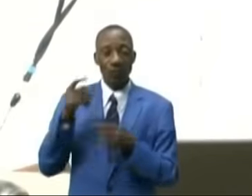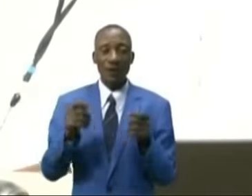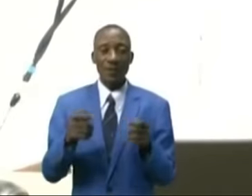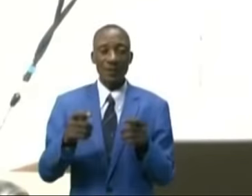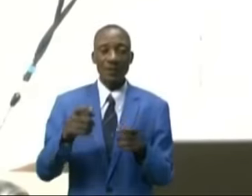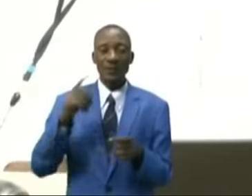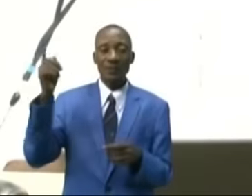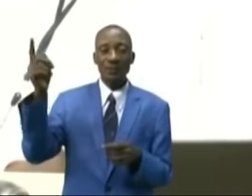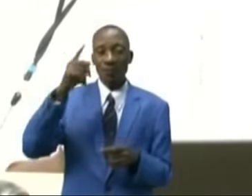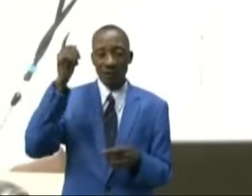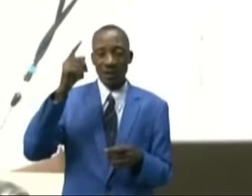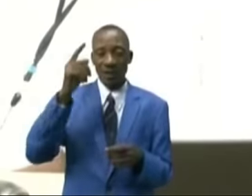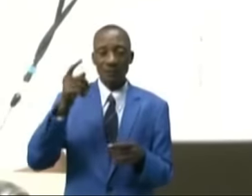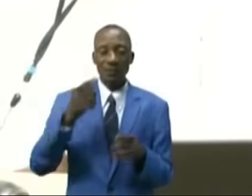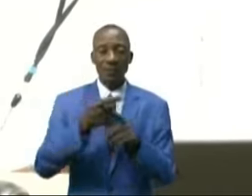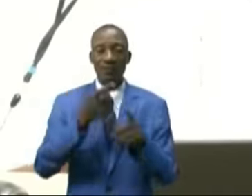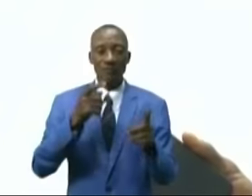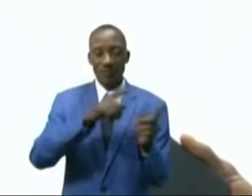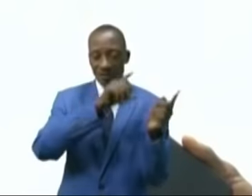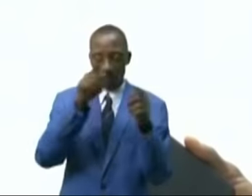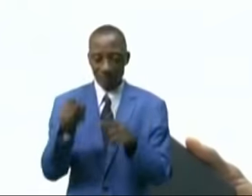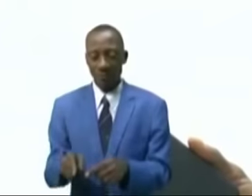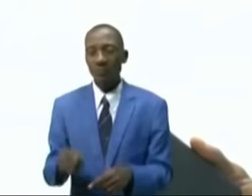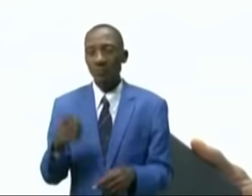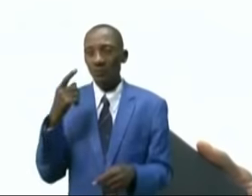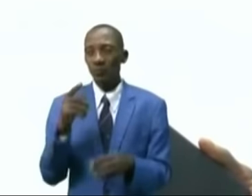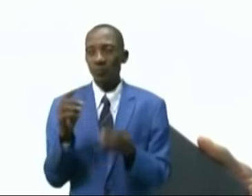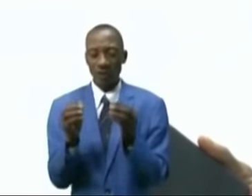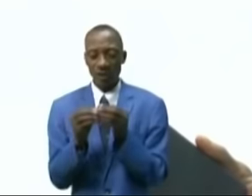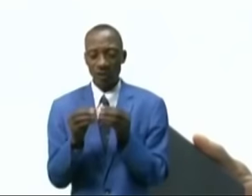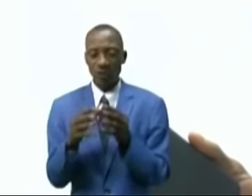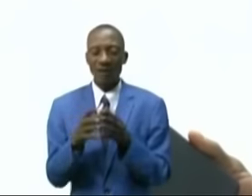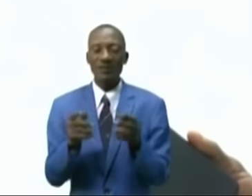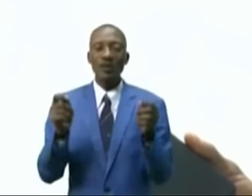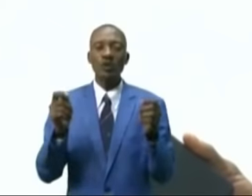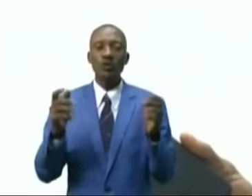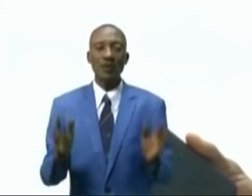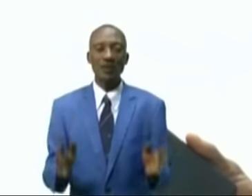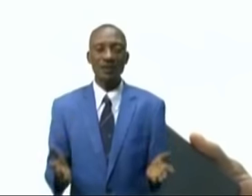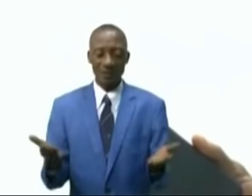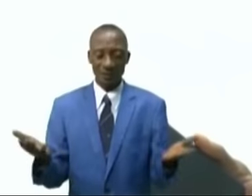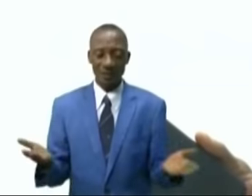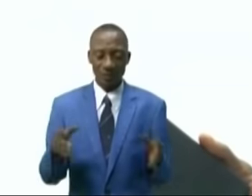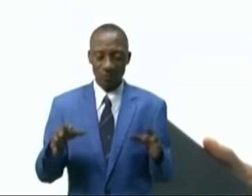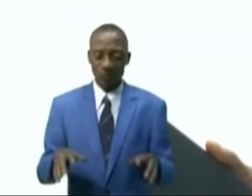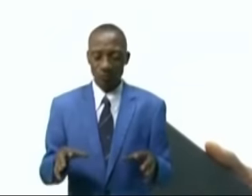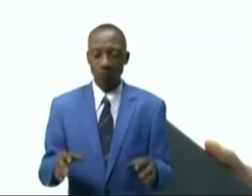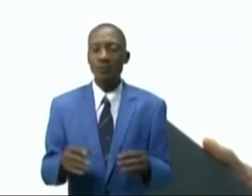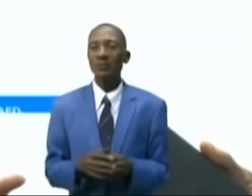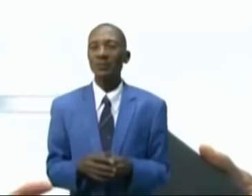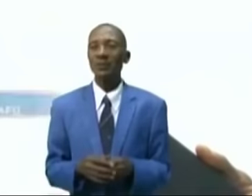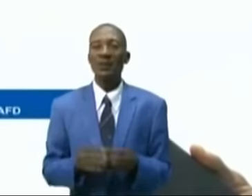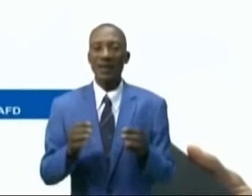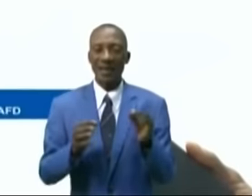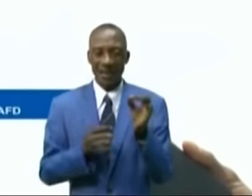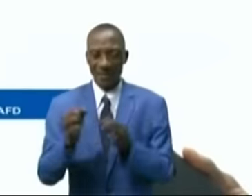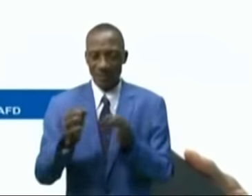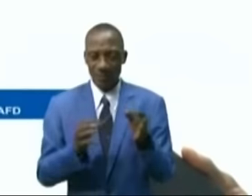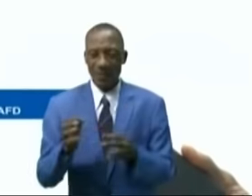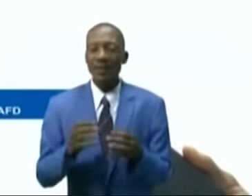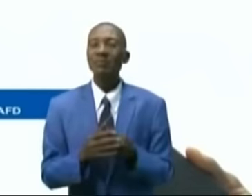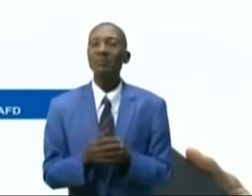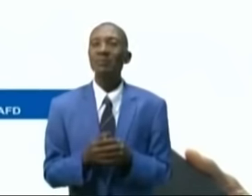semblé naturel de réunir aujourd'hui ces partenaires qu'on a l'habitude de le voir pour évoquer la